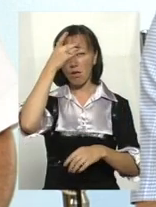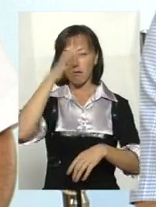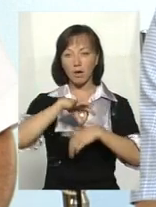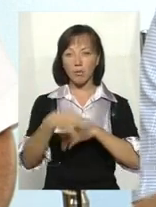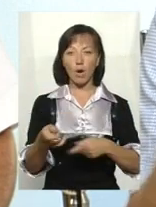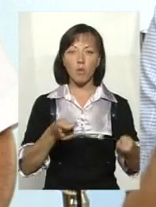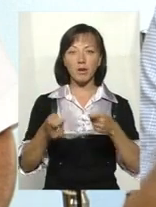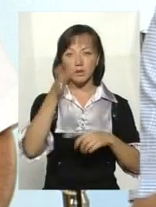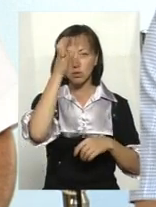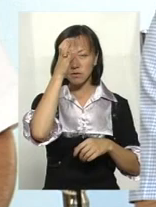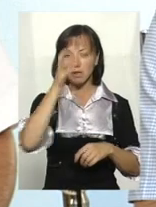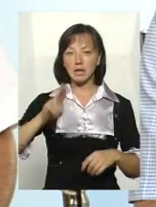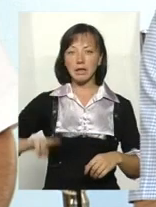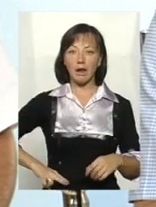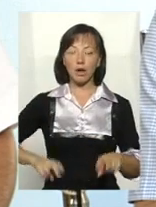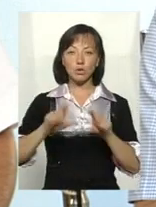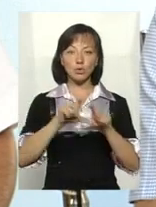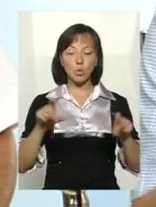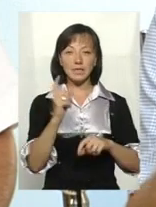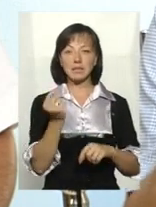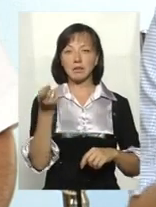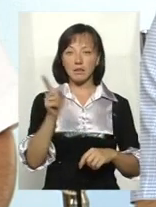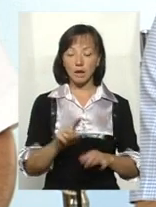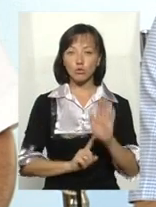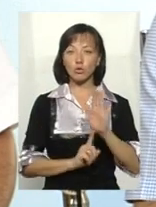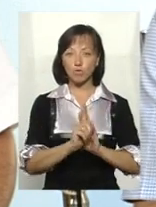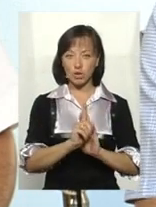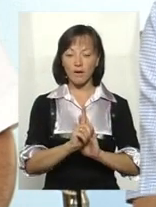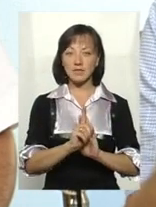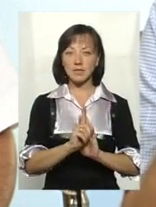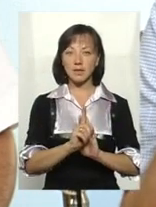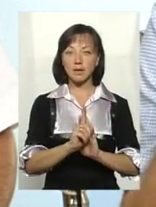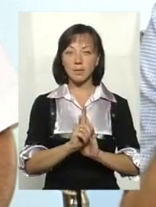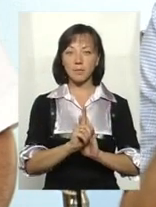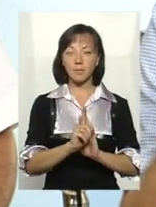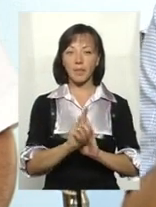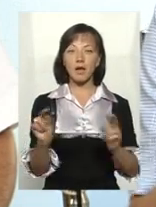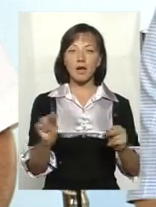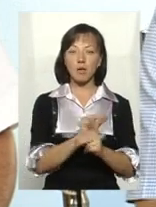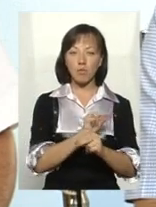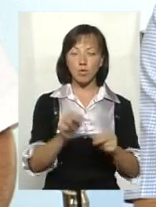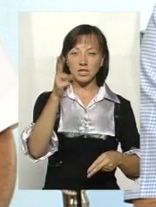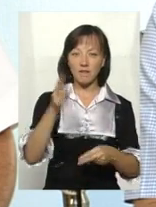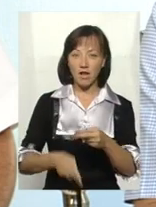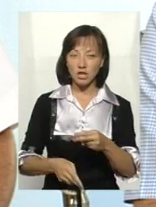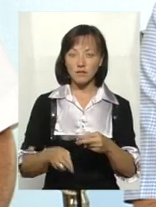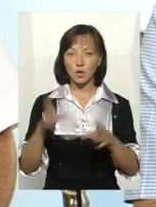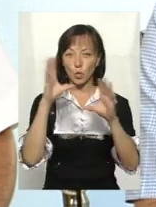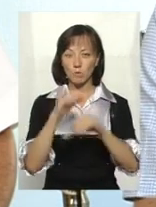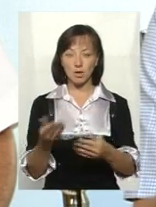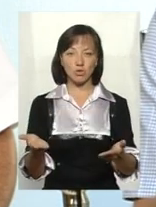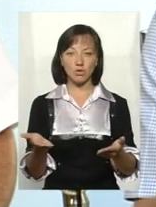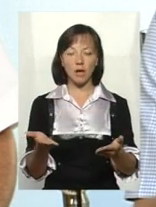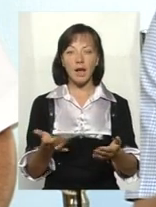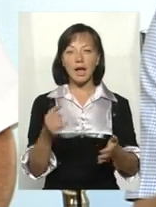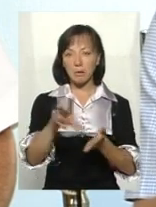управління освіти, директора школи за те, щоб розпочався ремонт, щоб він успішно завершився і так далі. І